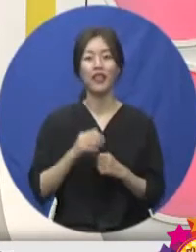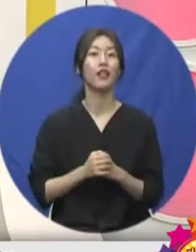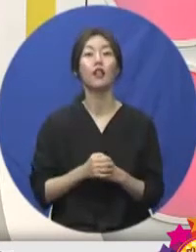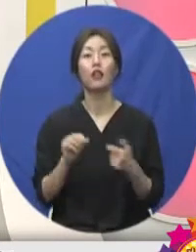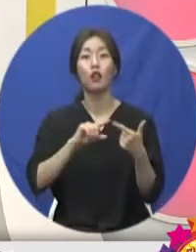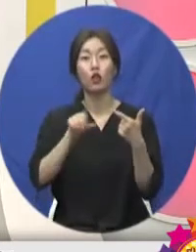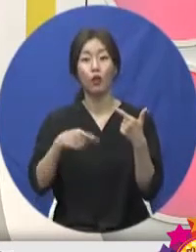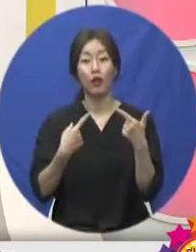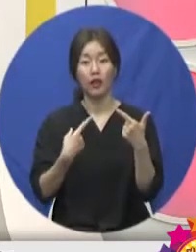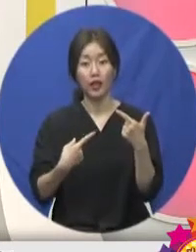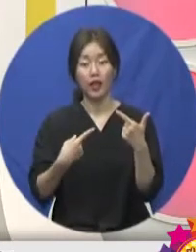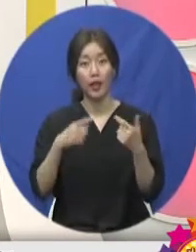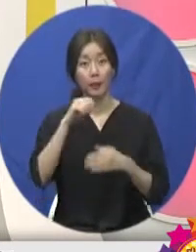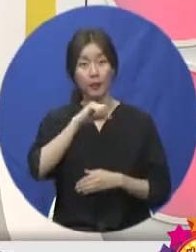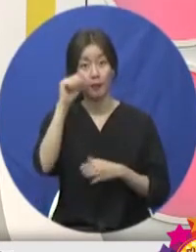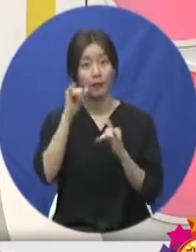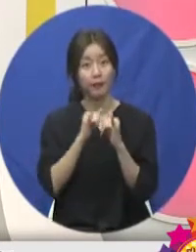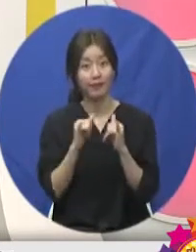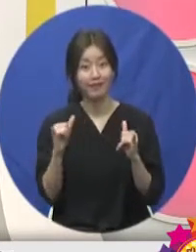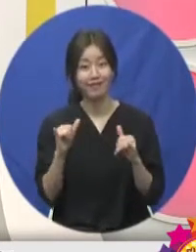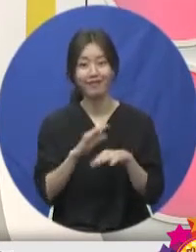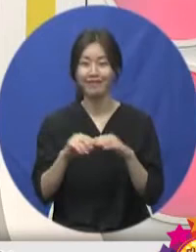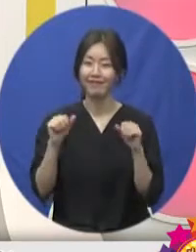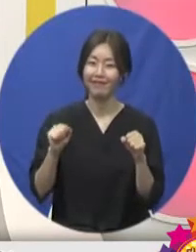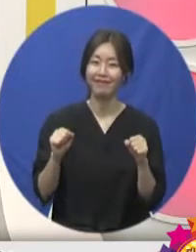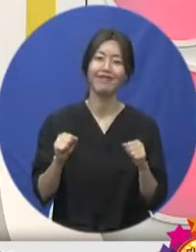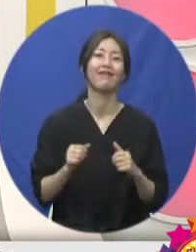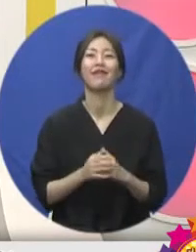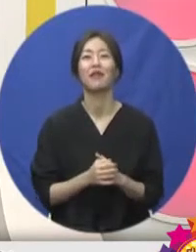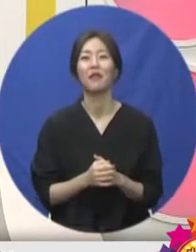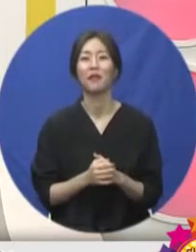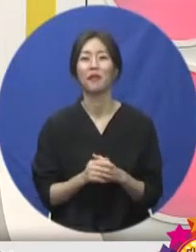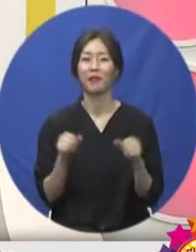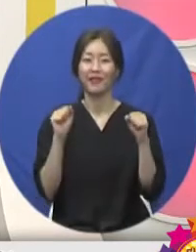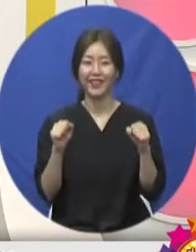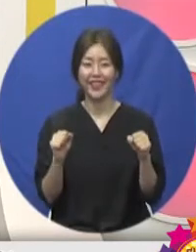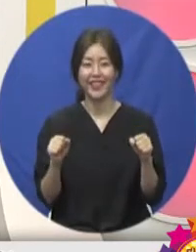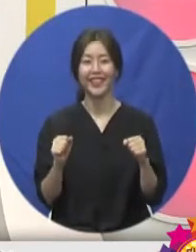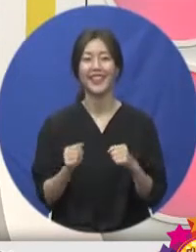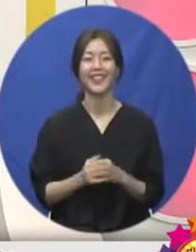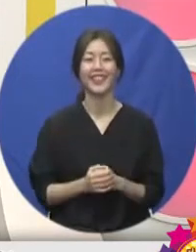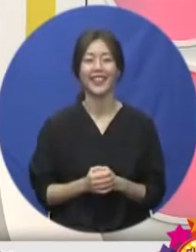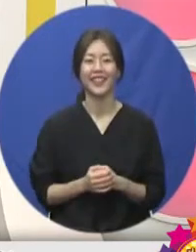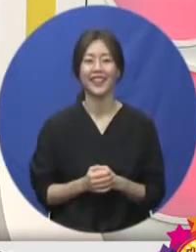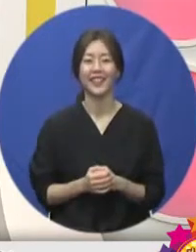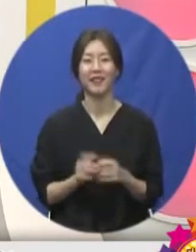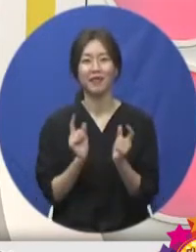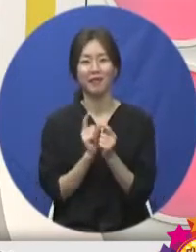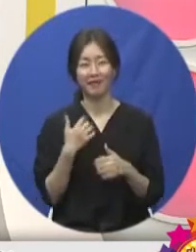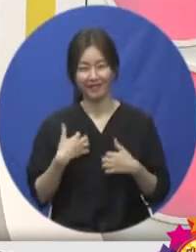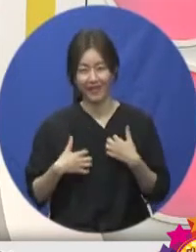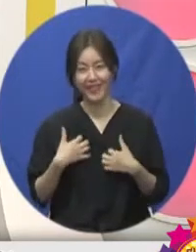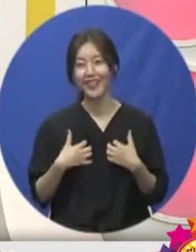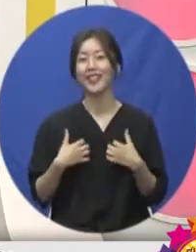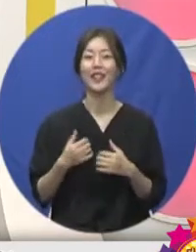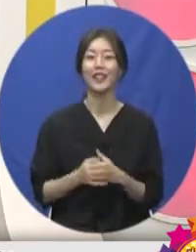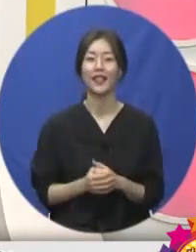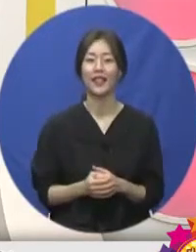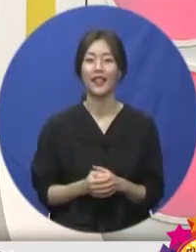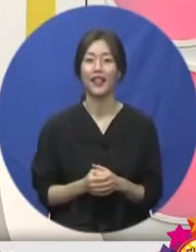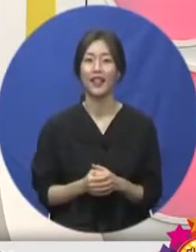6월 1일 날 장원하신 이경자님. 안녕하세요. 네, 안녕하세요. 네, 우와, 반갑습니다. 네, 야, 반갑습니다. 오늘